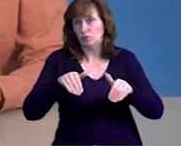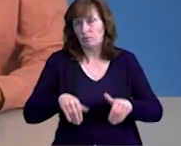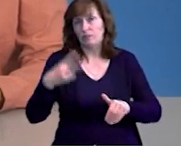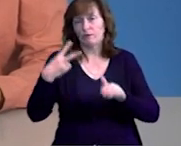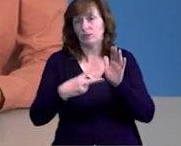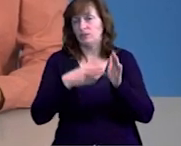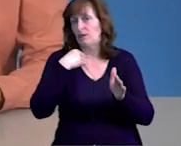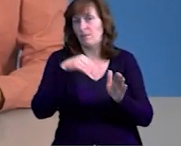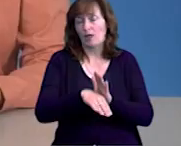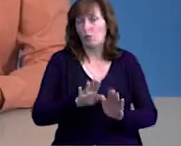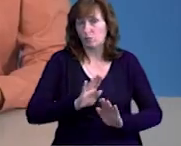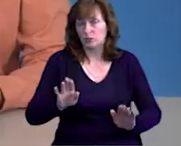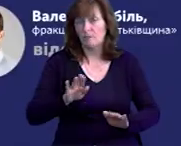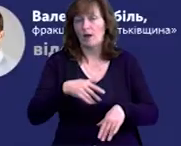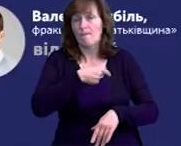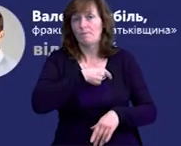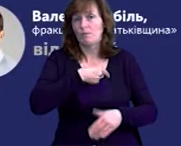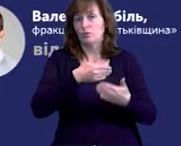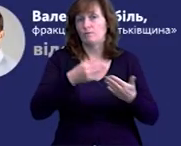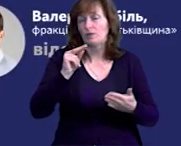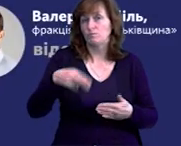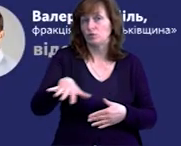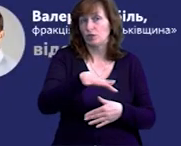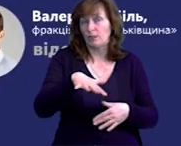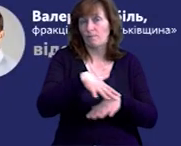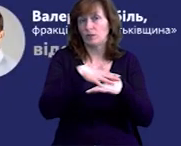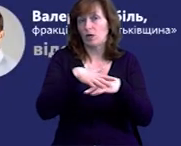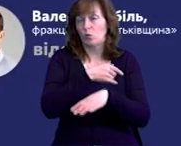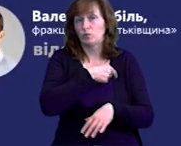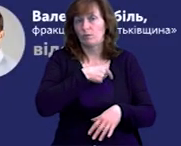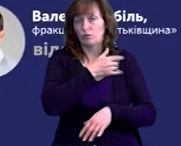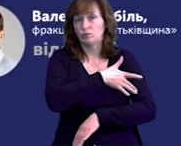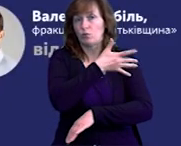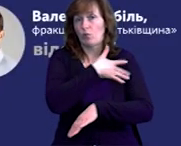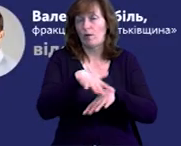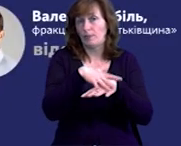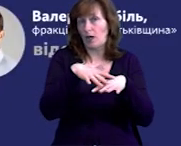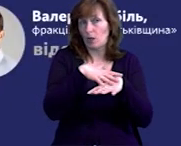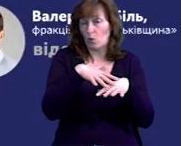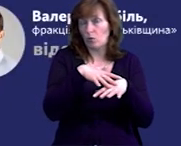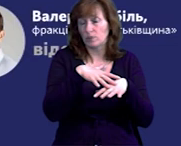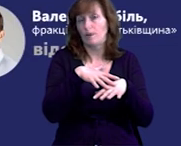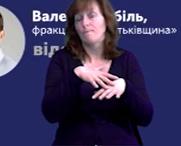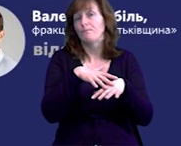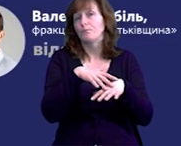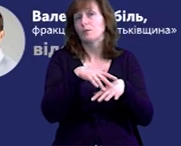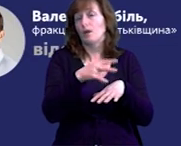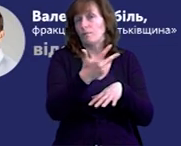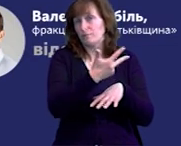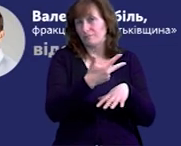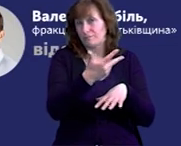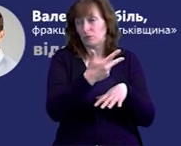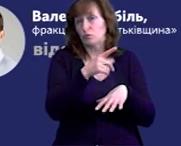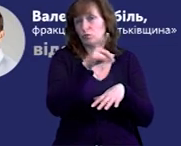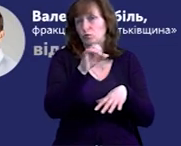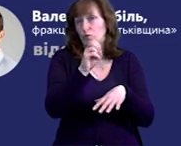27 не голосували. Депутати від Чернігівщини голосували так. Народні депутати від «Слуги народу» Олег Семінський, Сергій Гривко, Павло